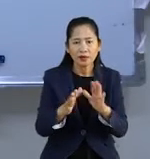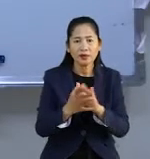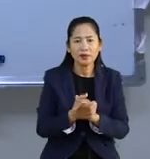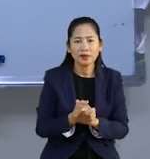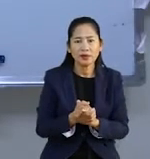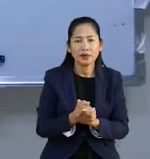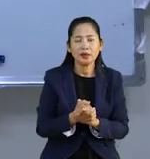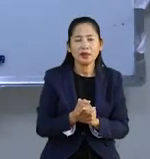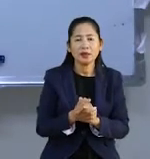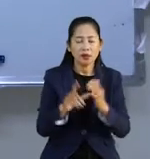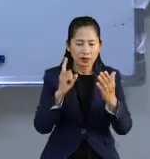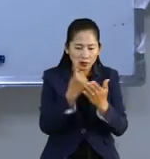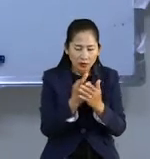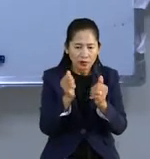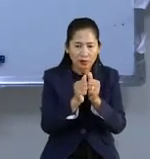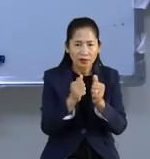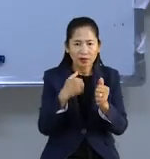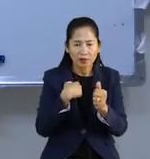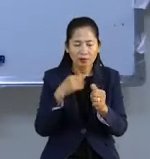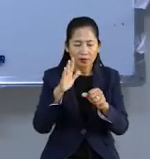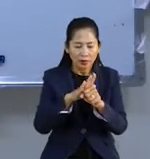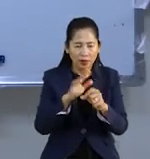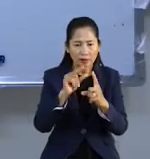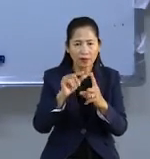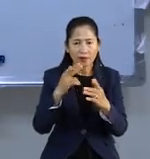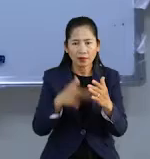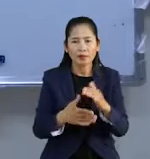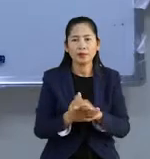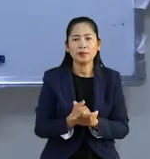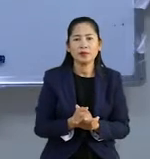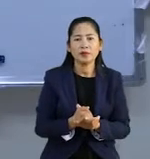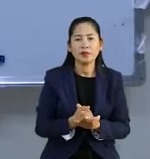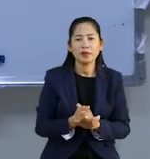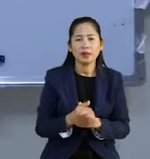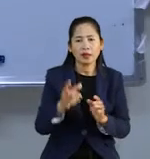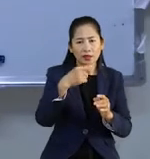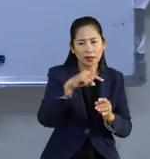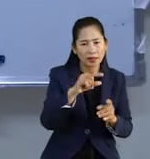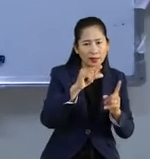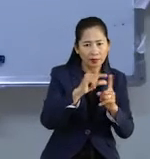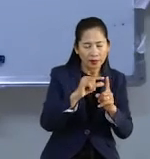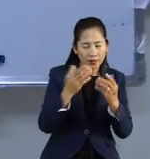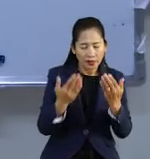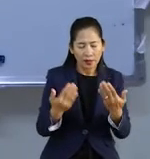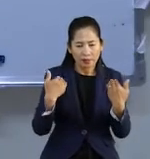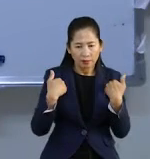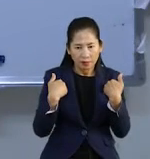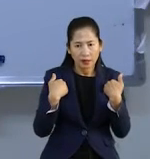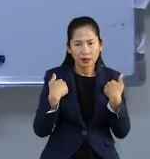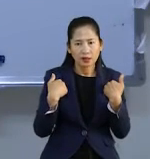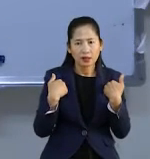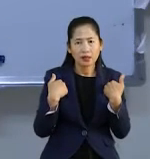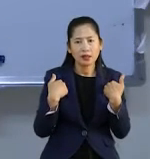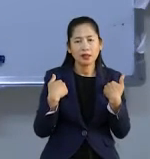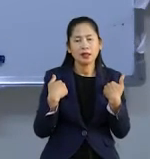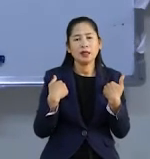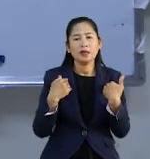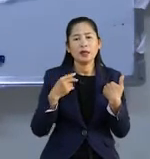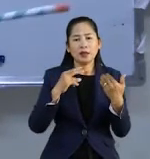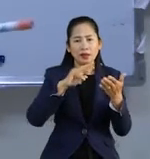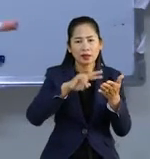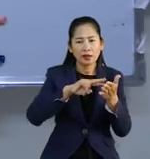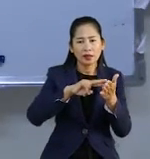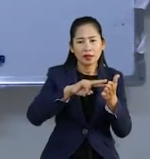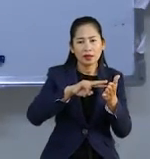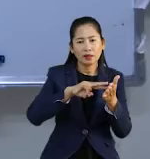ายตาหลายเจ้ารวมอยู่มือลูกครูตายังบำเพ็ญเปี้ยใบคลาตาตาเปี้ยนี้เมียนไอ้ก้